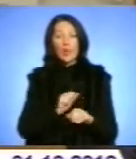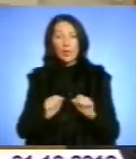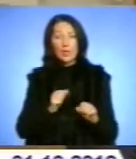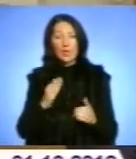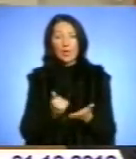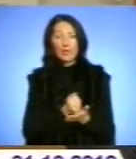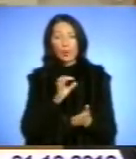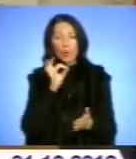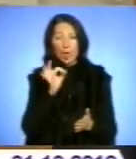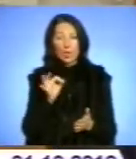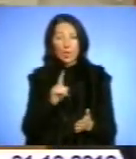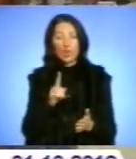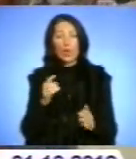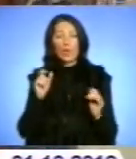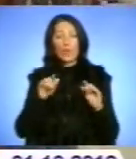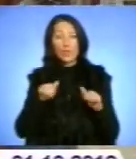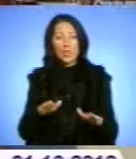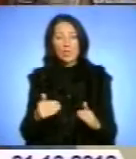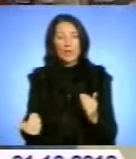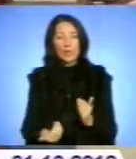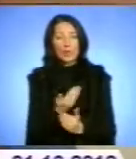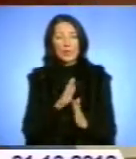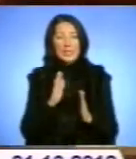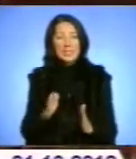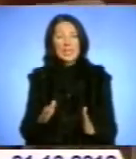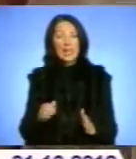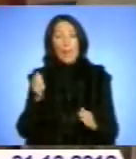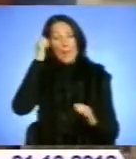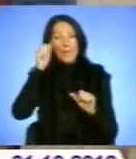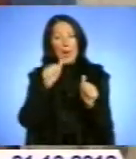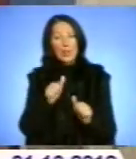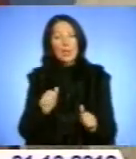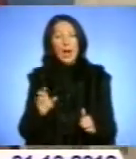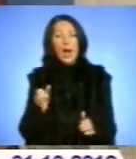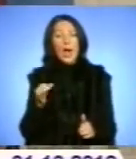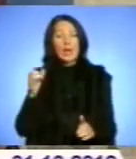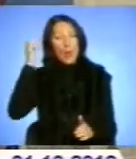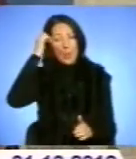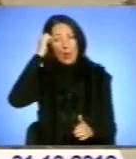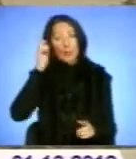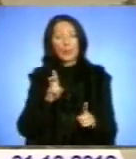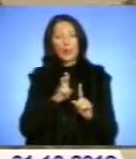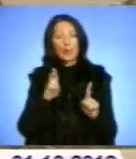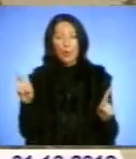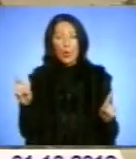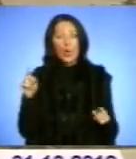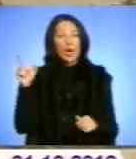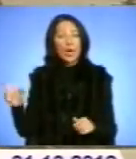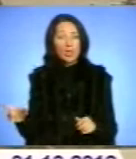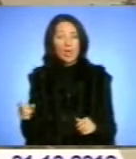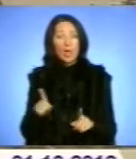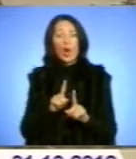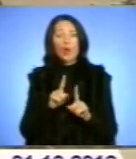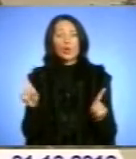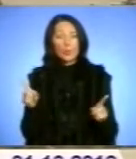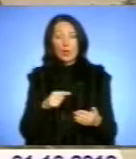Прутнік каже, вирішили відновлювати не лише пам'ятник, а пам'ять про відомого реформатора. Особливо відзначає роль столипінських реформ для